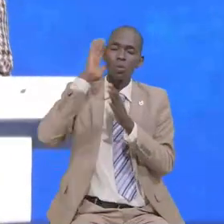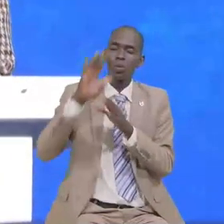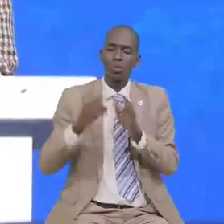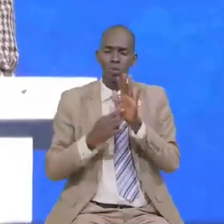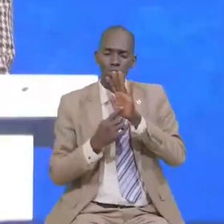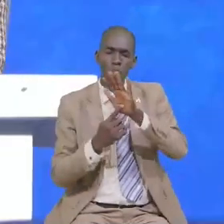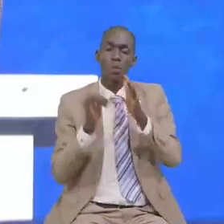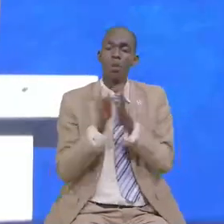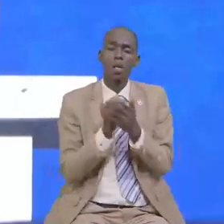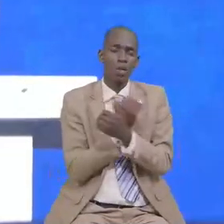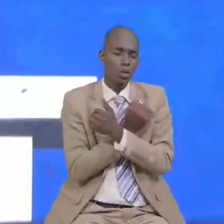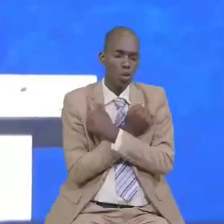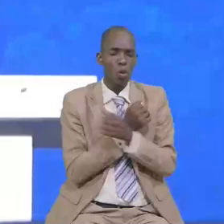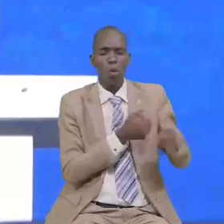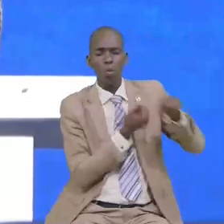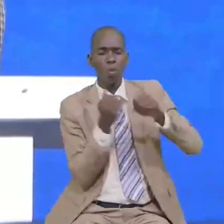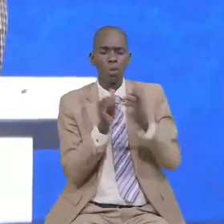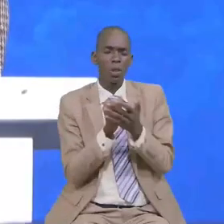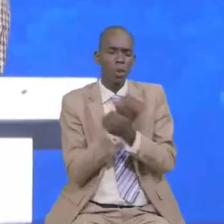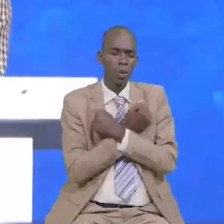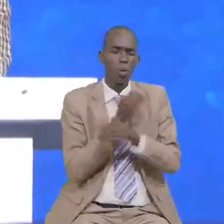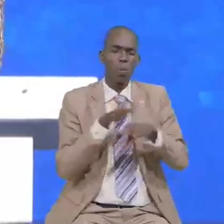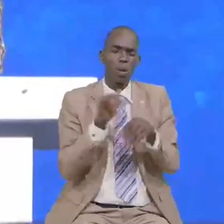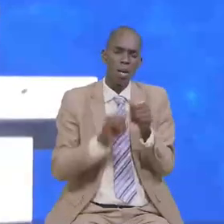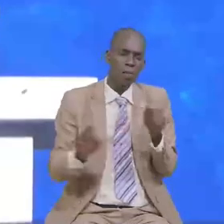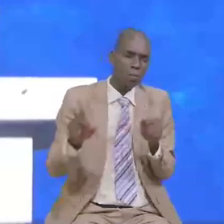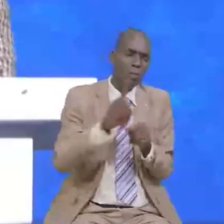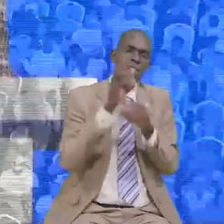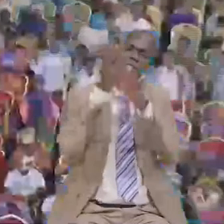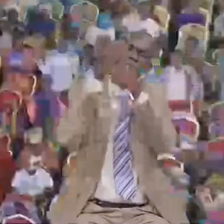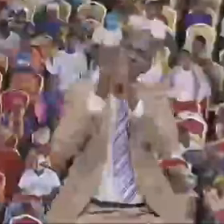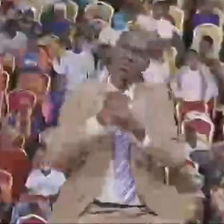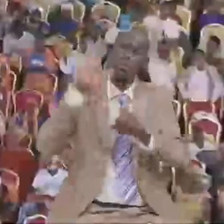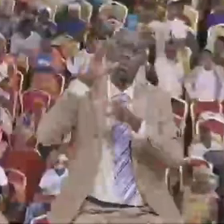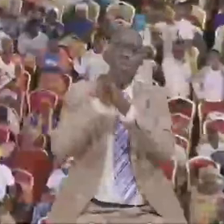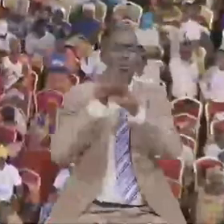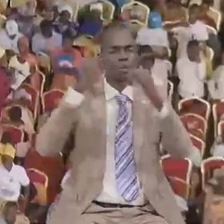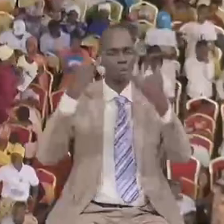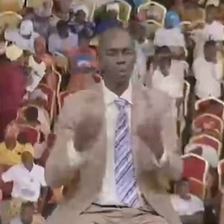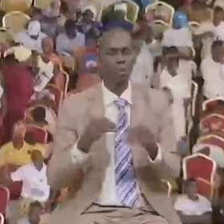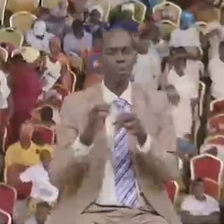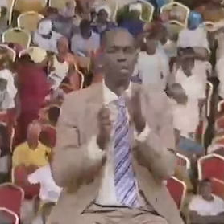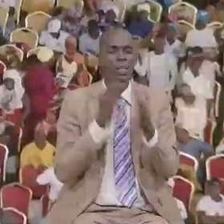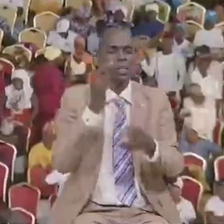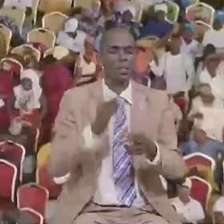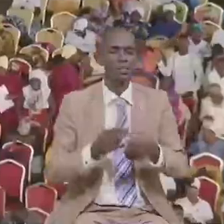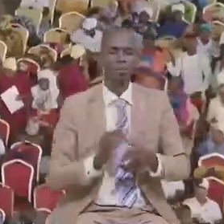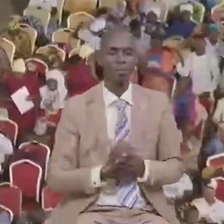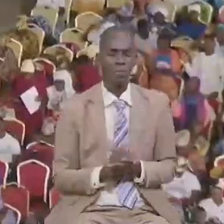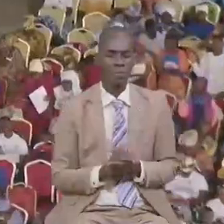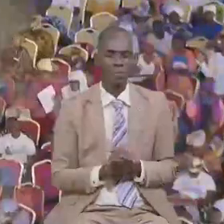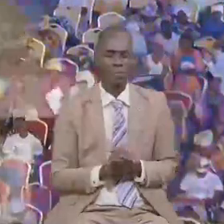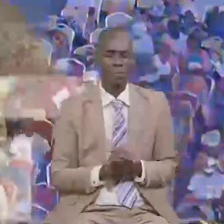là sur tout le monde qui reçoive. Que tu répands l'amour sur tous ceux qui reçoivent